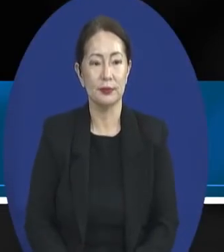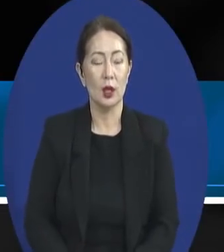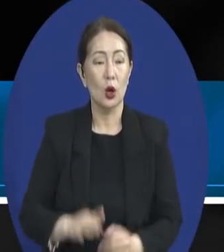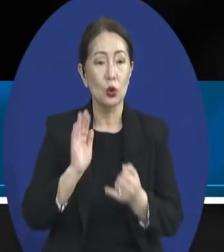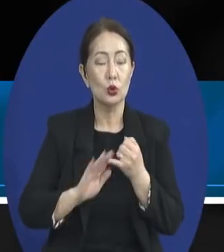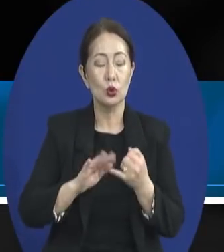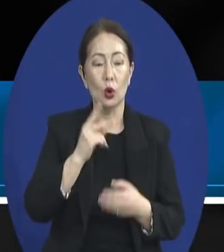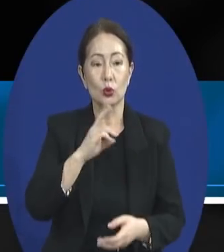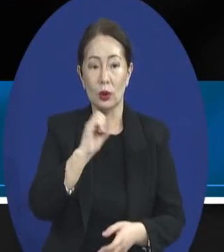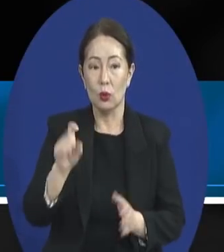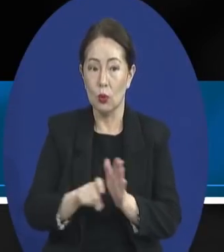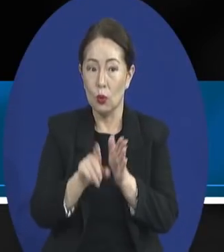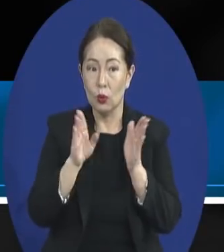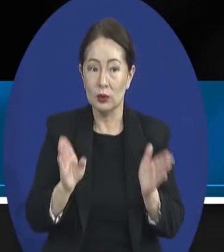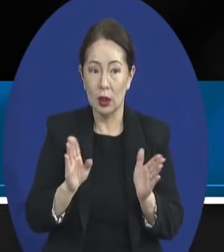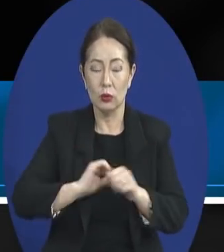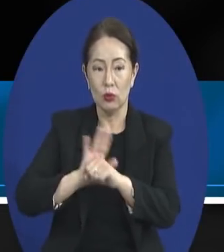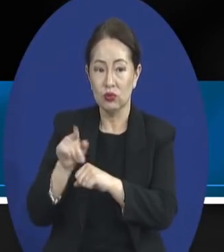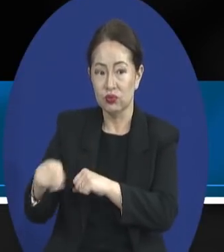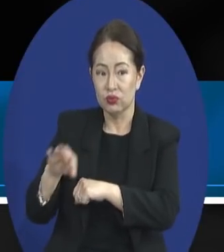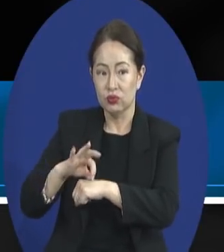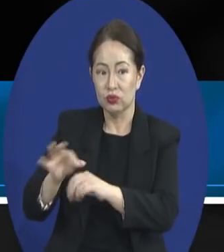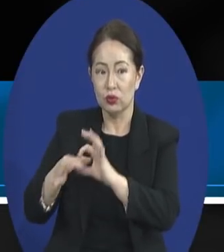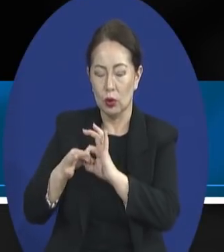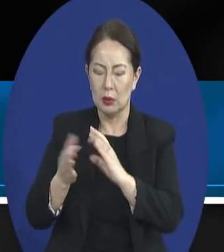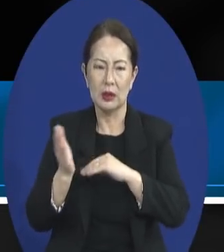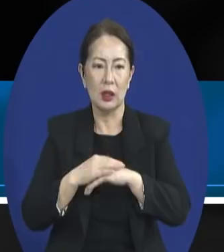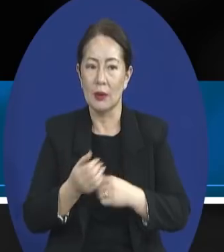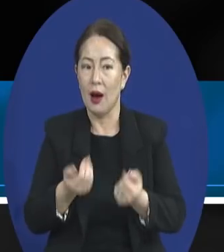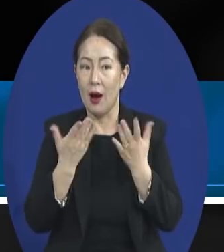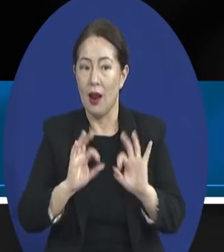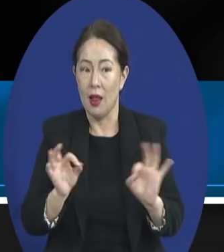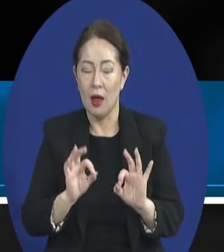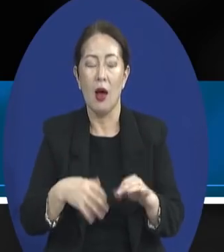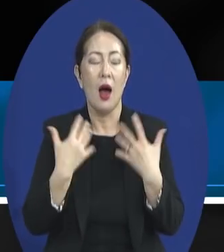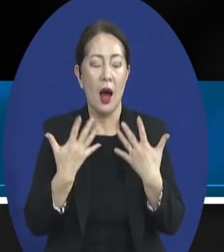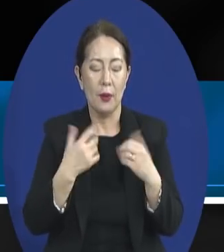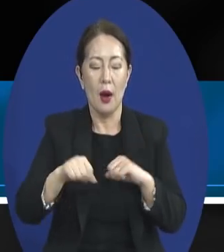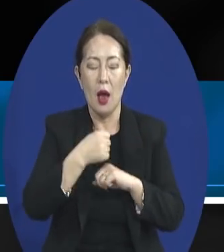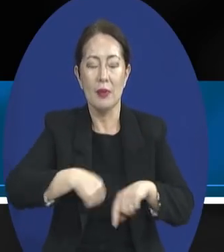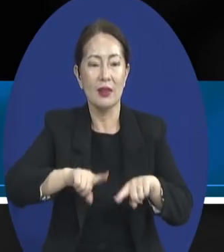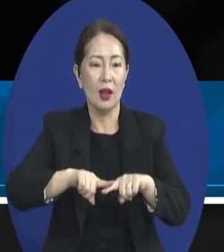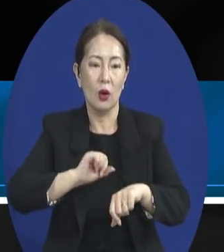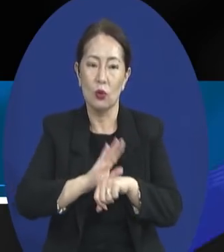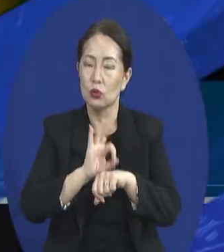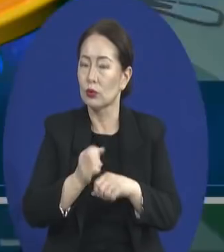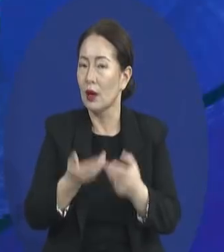Сүүлийн 24 цагийн хугацаанд коронавирусны цар тахлын улмаас насурал бүртгэгдээгүй 10 аймагт халдвар нэмж илрээгүй байна.